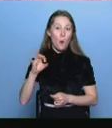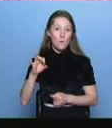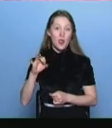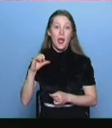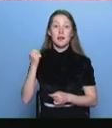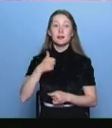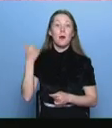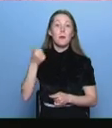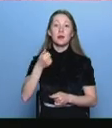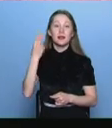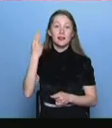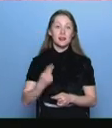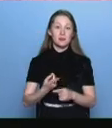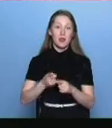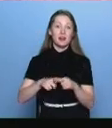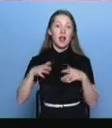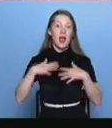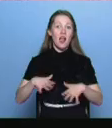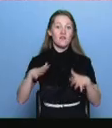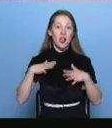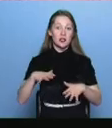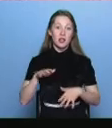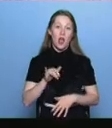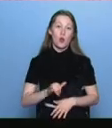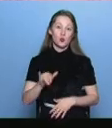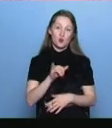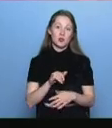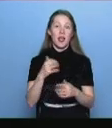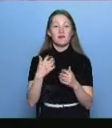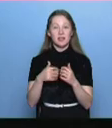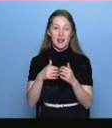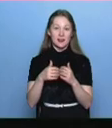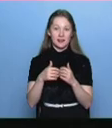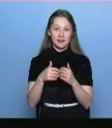трезвыми оказались республики Кавказа. Удмуртия держится в середине рейтинга.